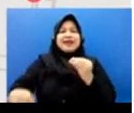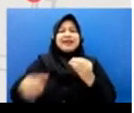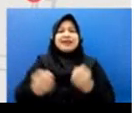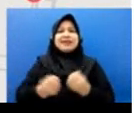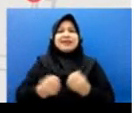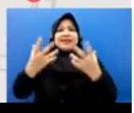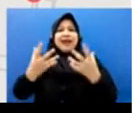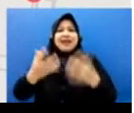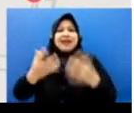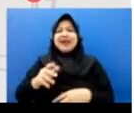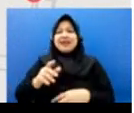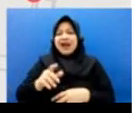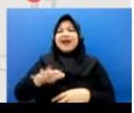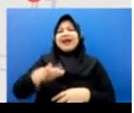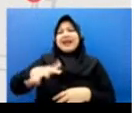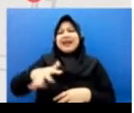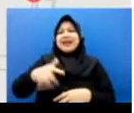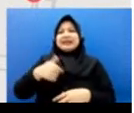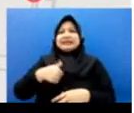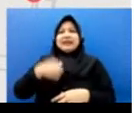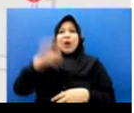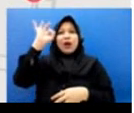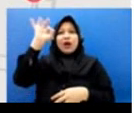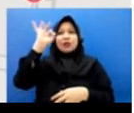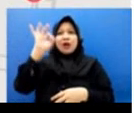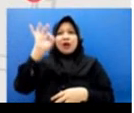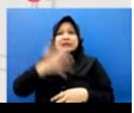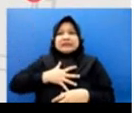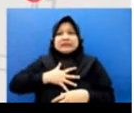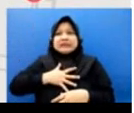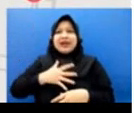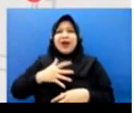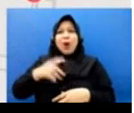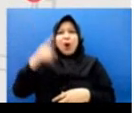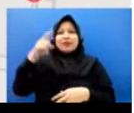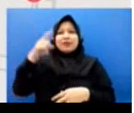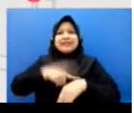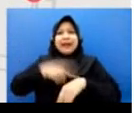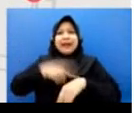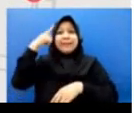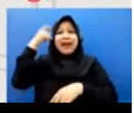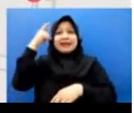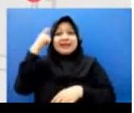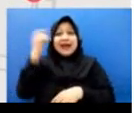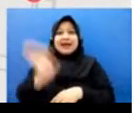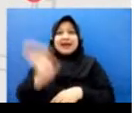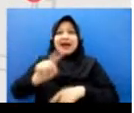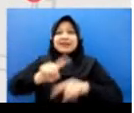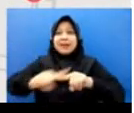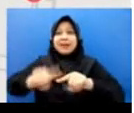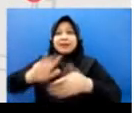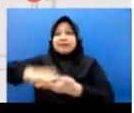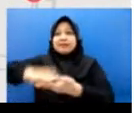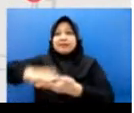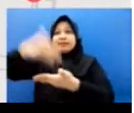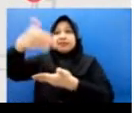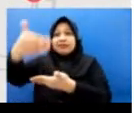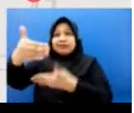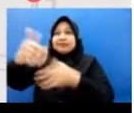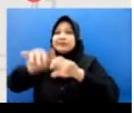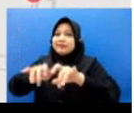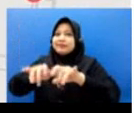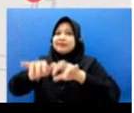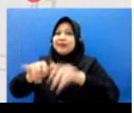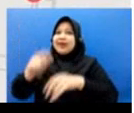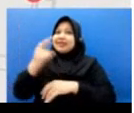Sebagai orang tua juga saya sempat gemas, anak-anak tuh di luar jam belajar pun mereka itu di depan layar terus ya gitu. Apalagi di zaman